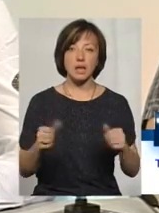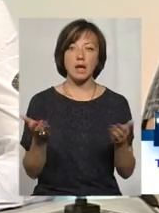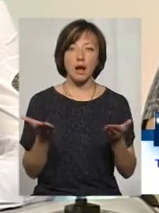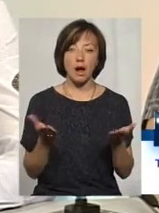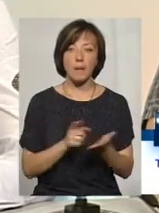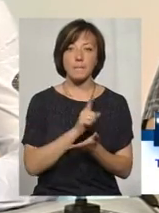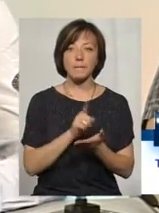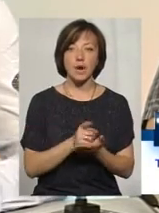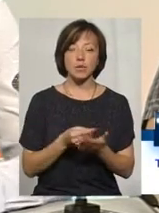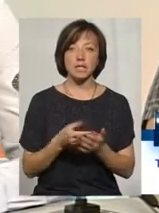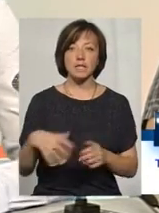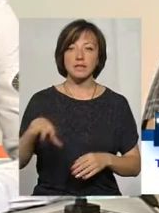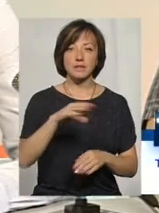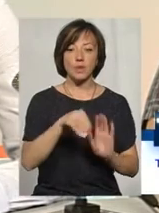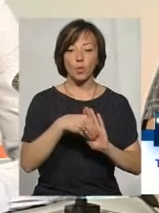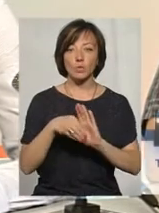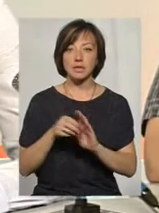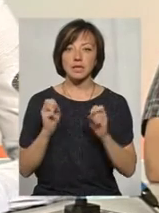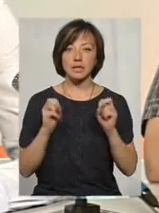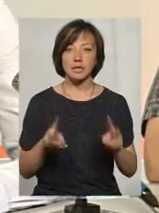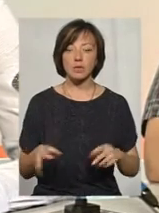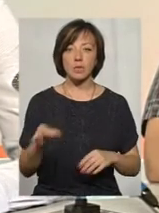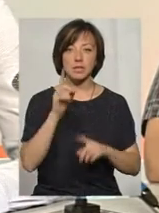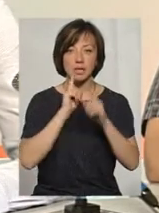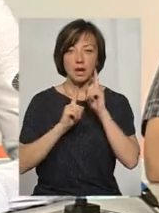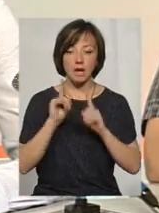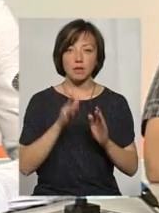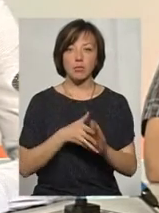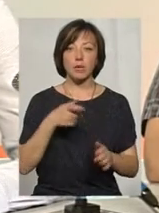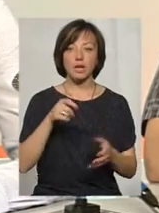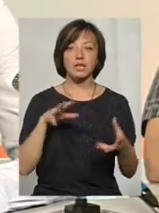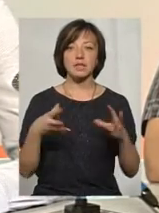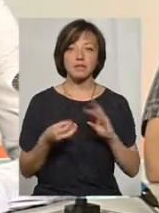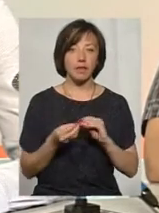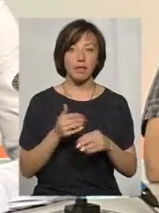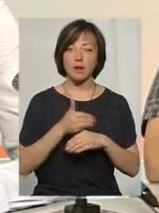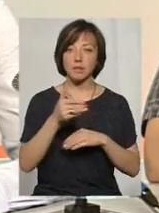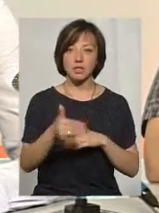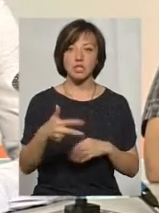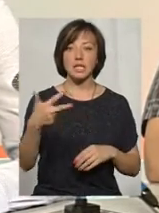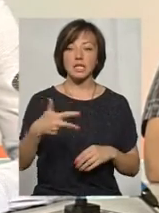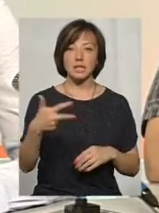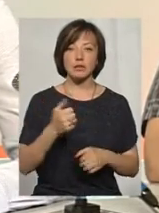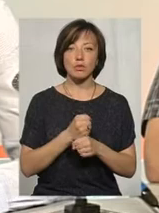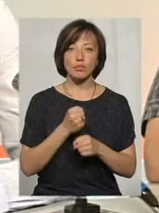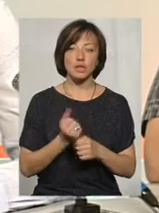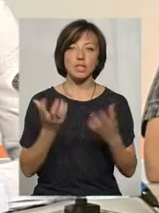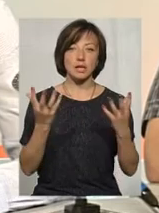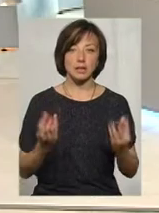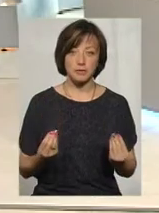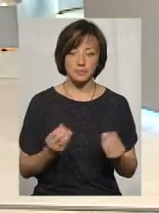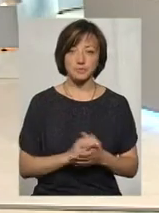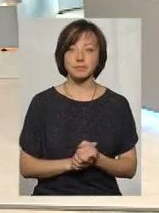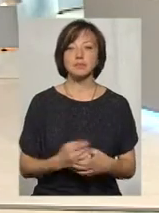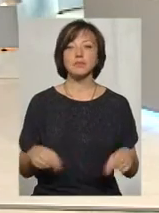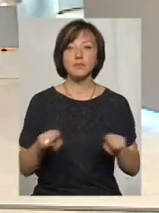має оцінити усі корупційні ризики в обласній раді та подати звіт не пізніше, ніж 30 робочих днів. Так